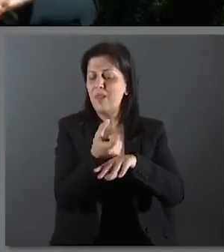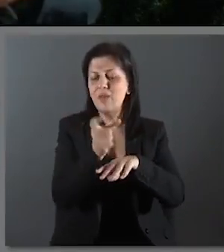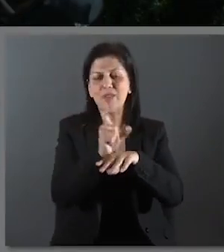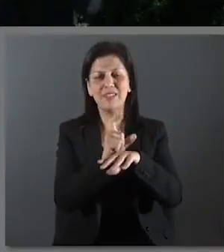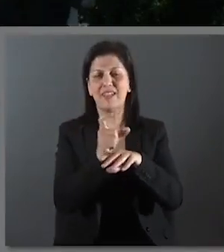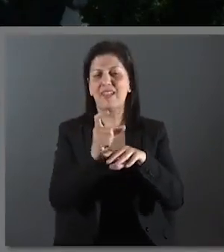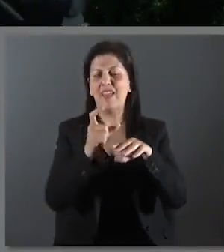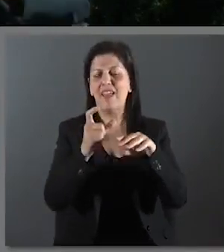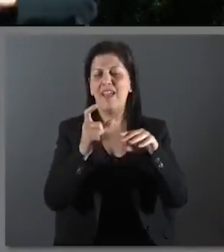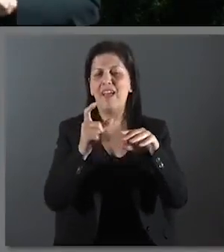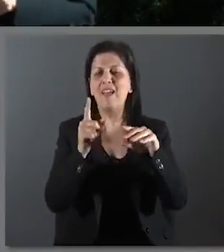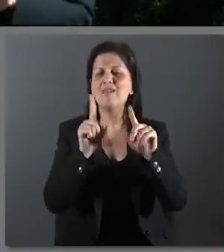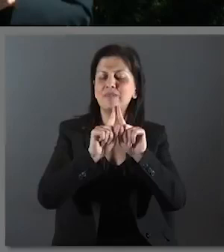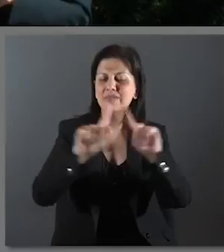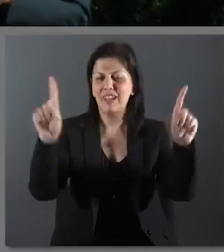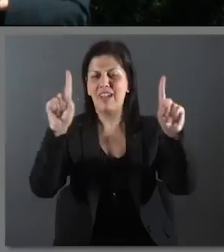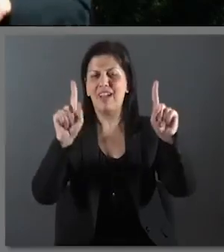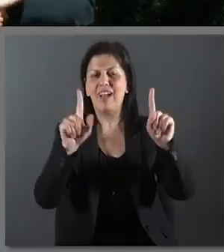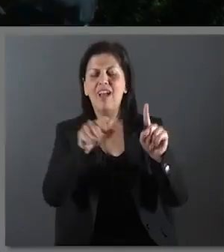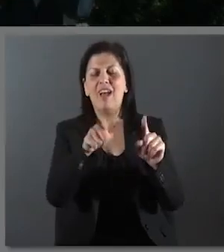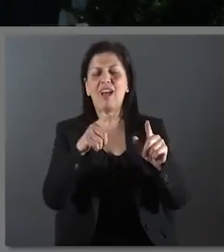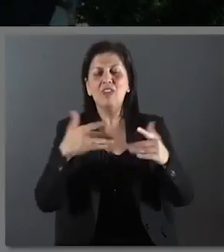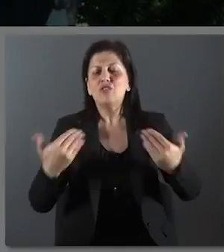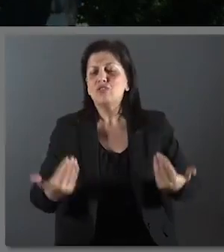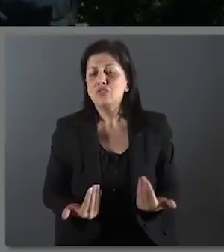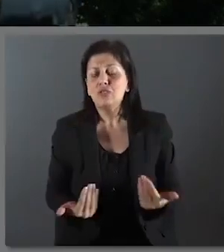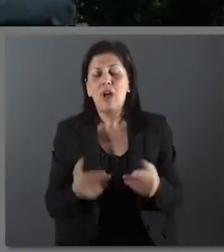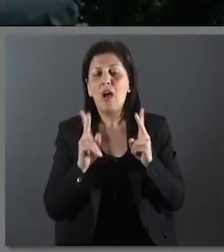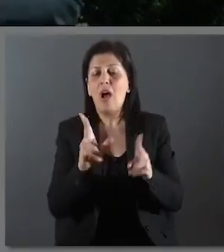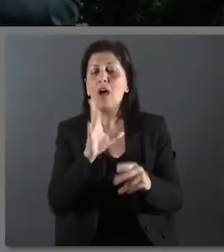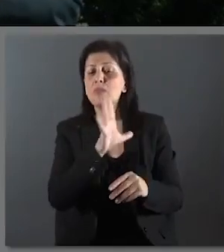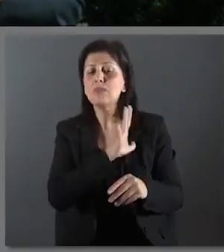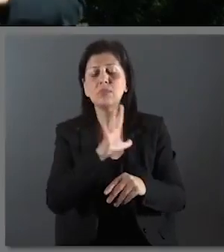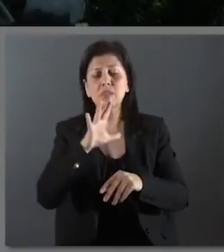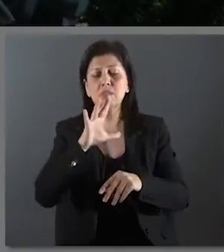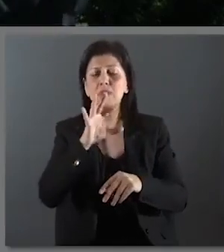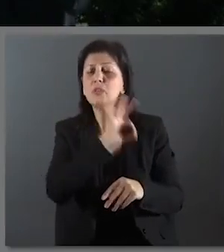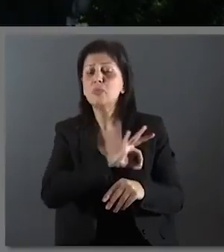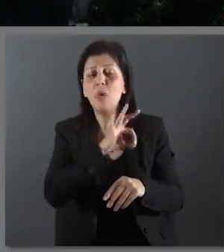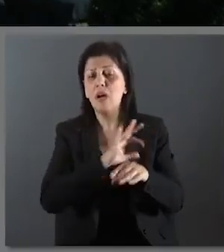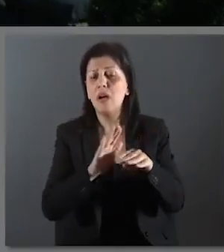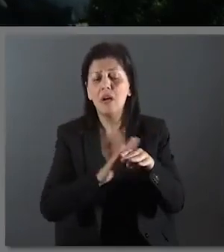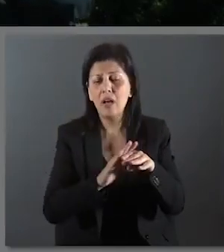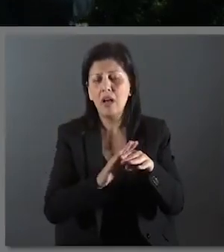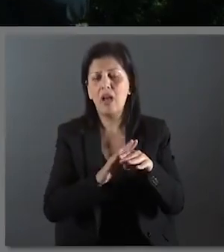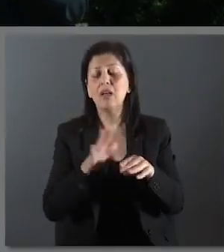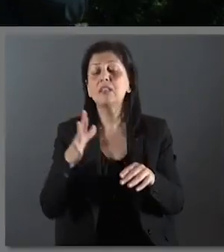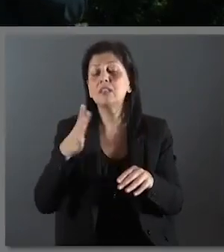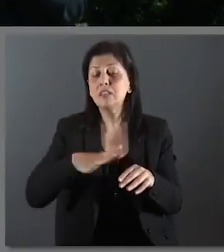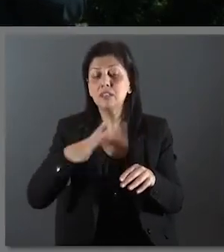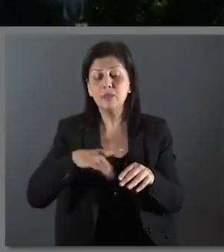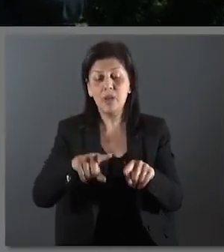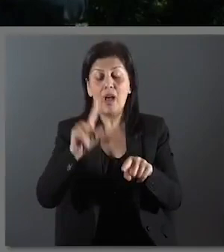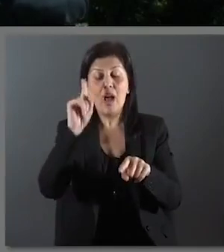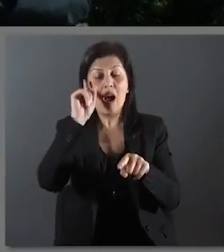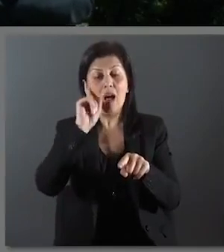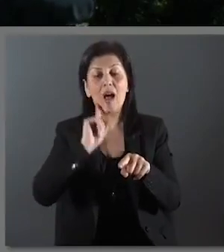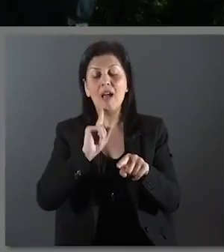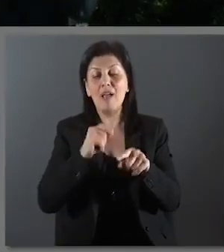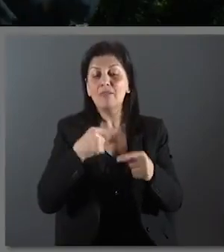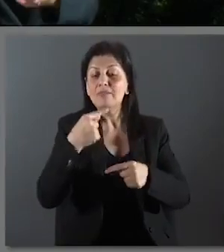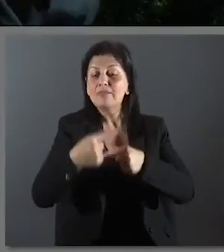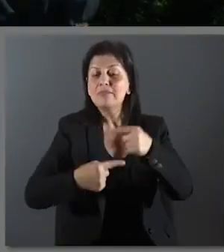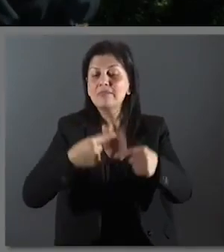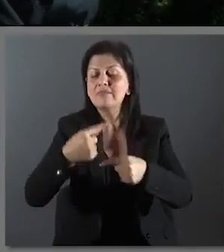olacaq. Məişətdə xalçanın rolu, sənətin inkişaf mərhələləri və nəyə görə Azərbaycanın simvoluna